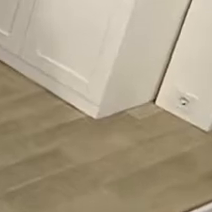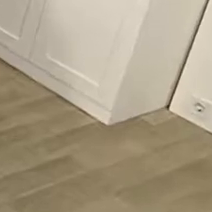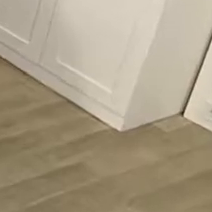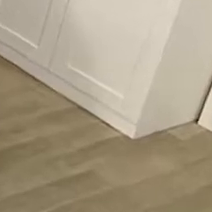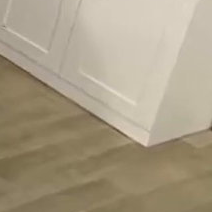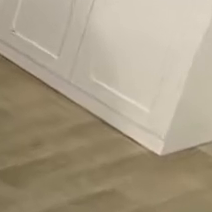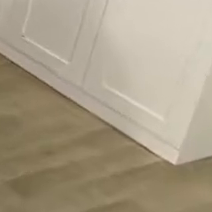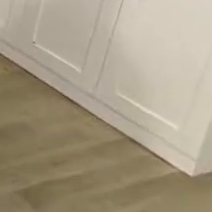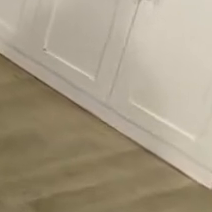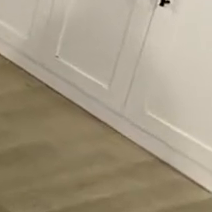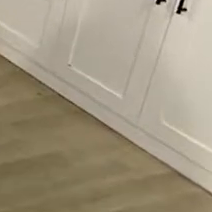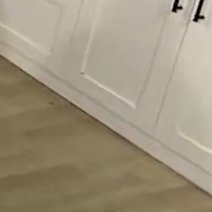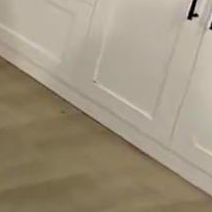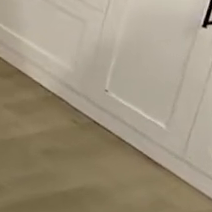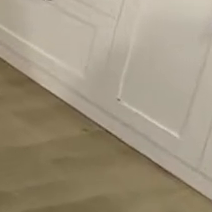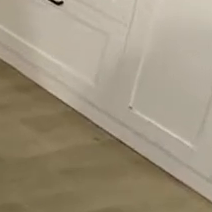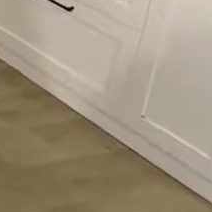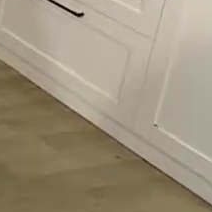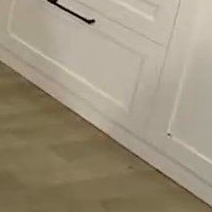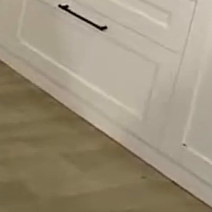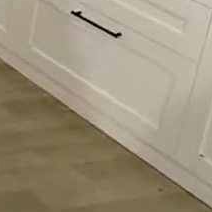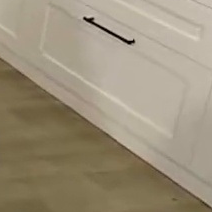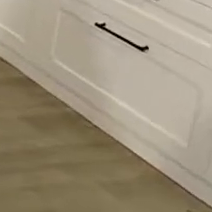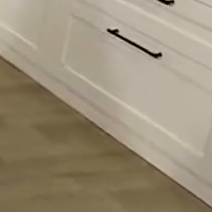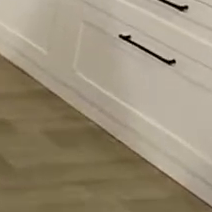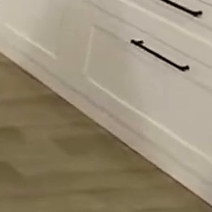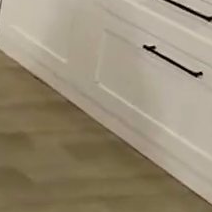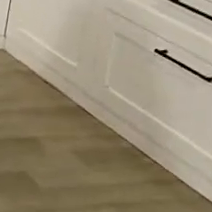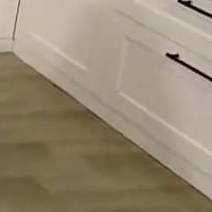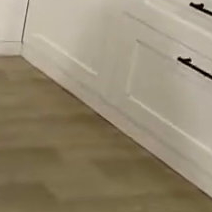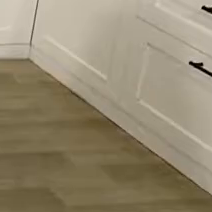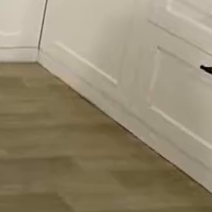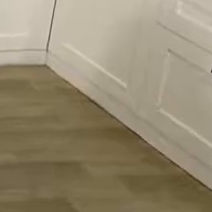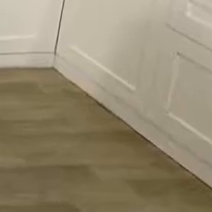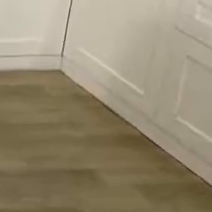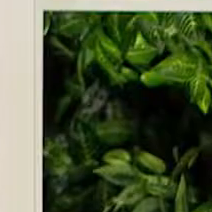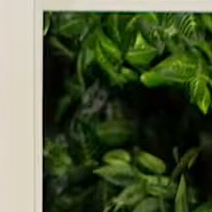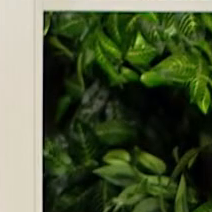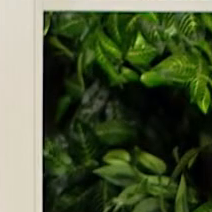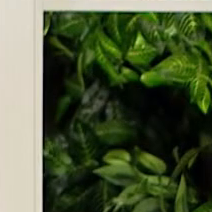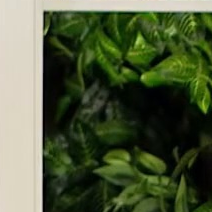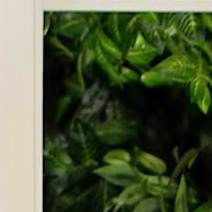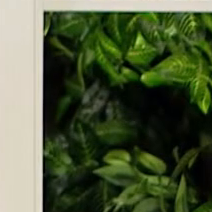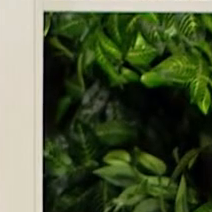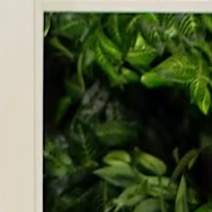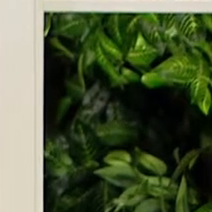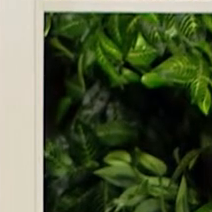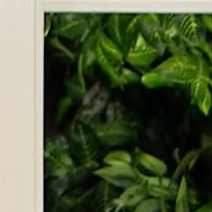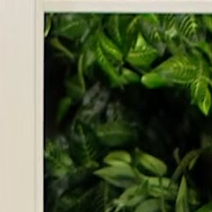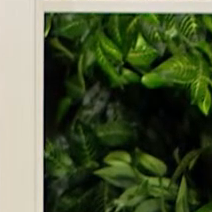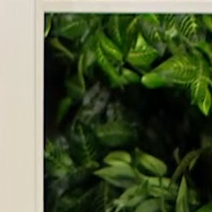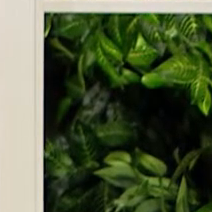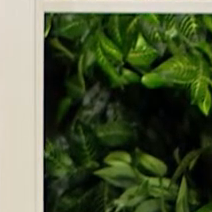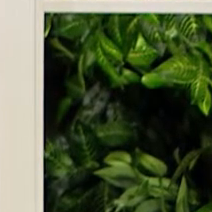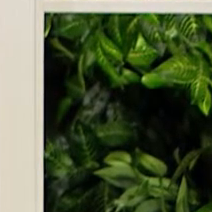Evet Filiz Hanım, bize katı sanatını böyle biraz anlatmıştınız. Anlatmıştık. Tarihini, bilgiler vermiştiniz. Bir anlamda da böyle kesme nasıl